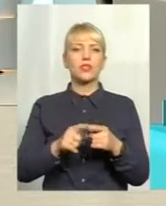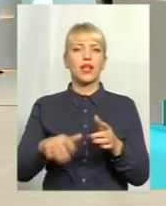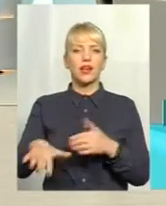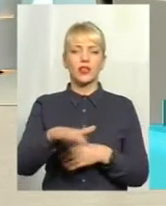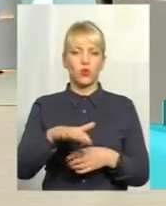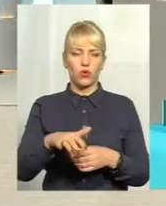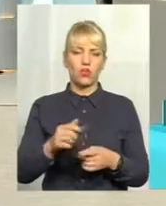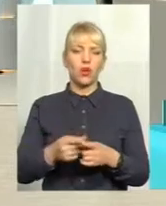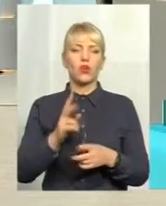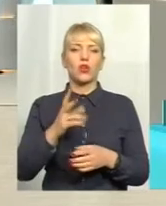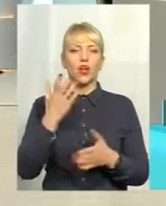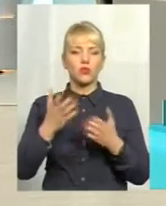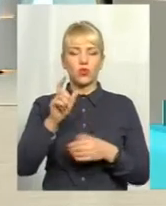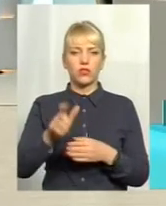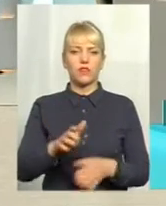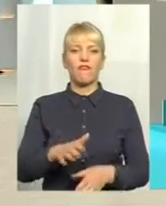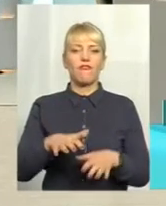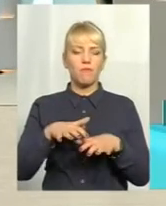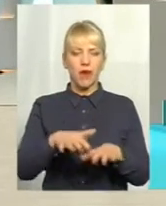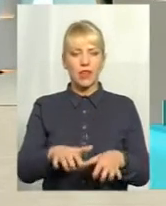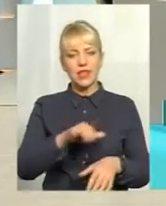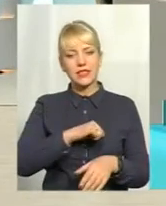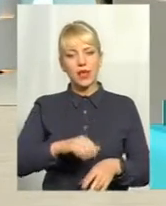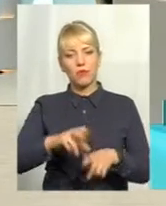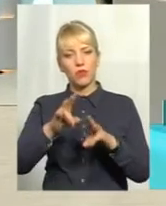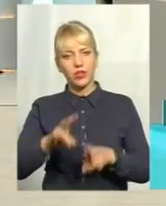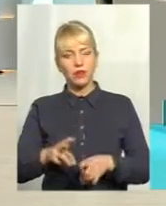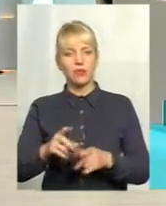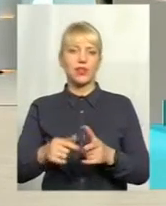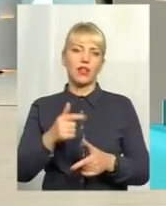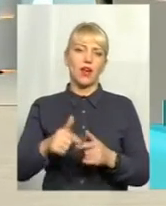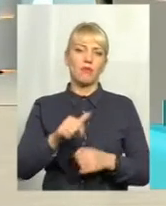людина от впала? Ну, знову сам таки, потерпілий або вже